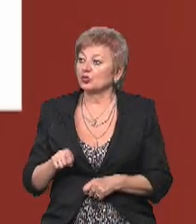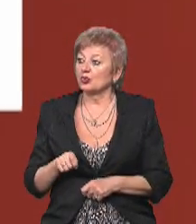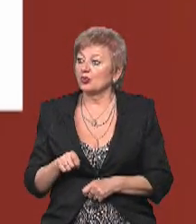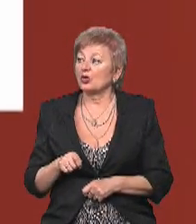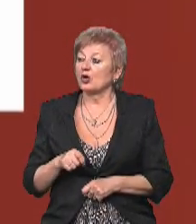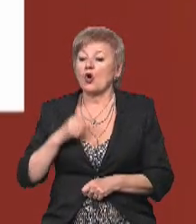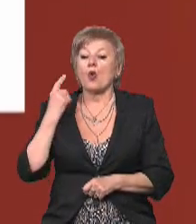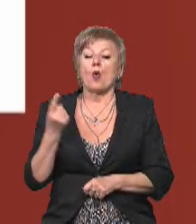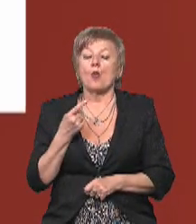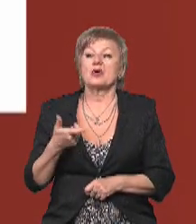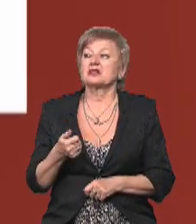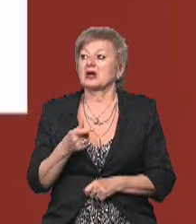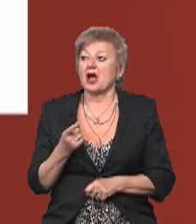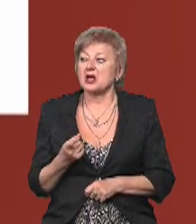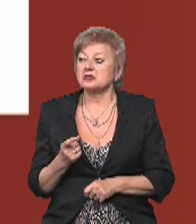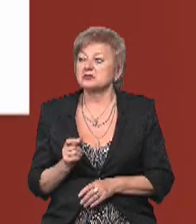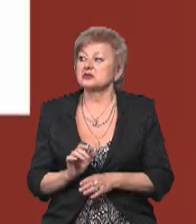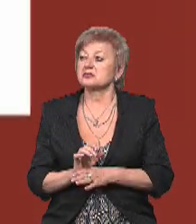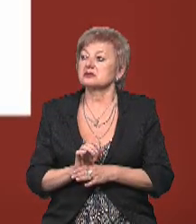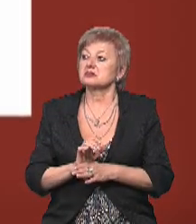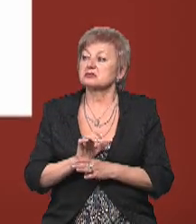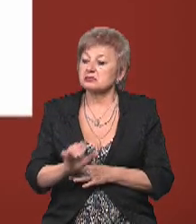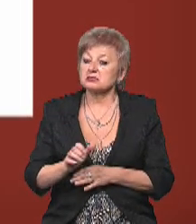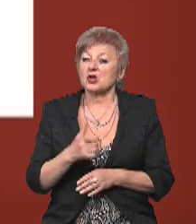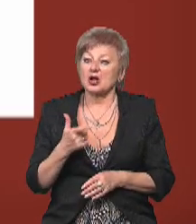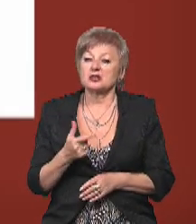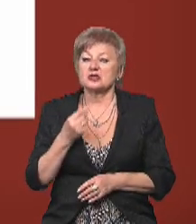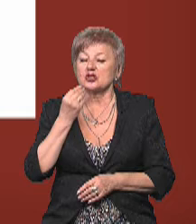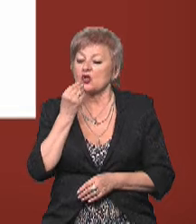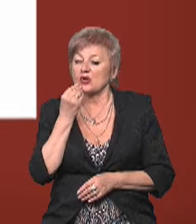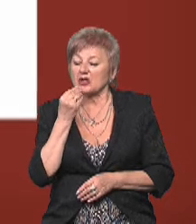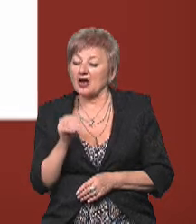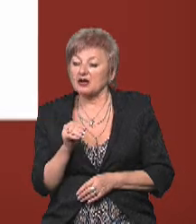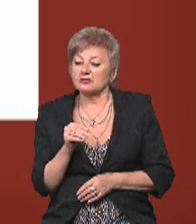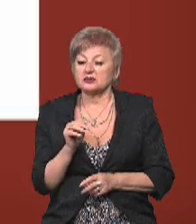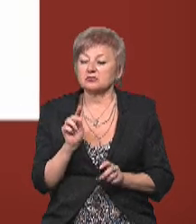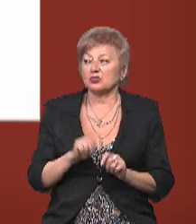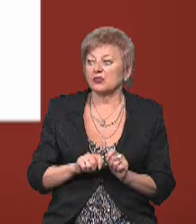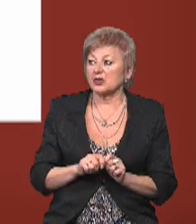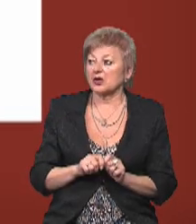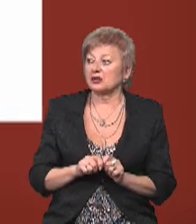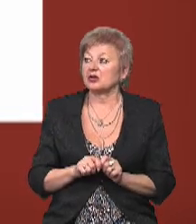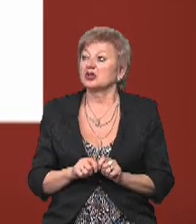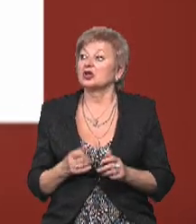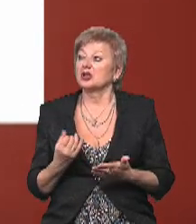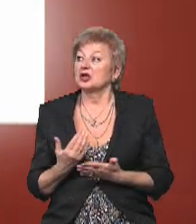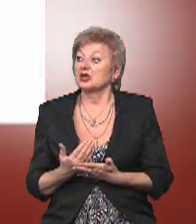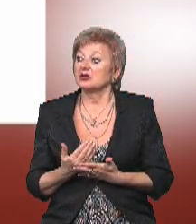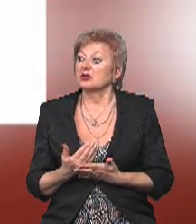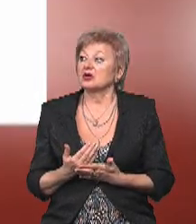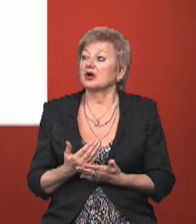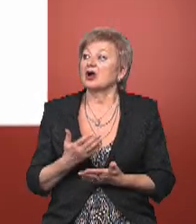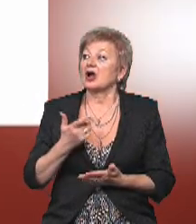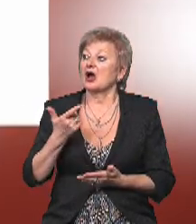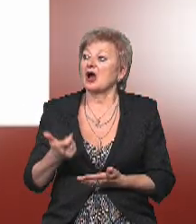Є облгази, доставляють газ до будинків, впливають на якість газу через тиск у мережі, підключають та відключають від газу.